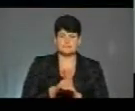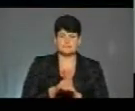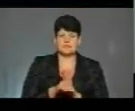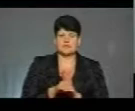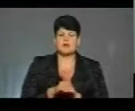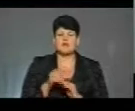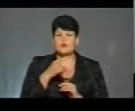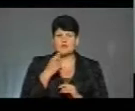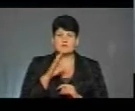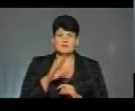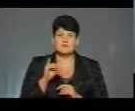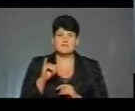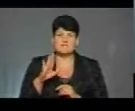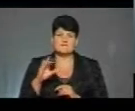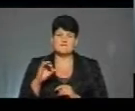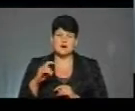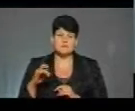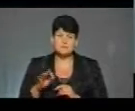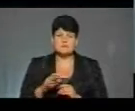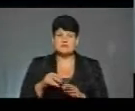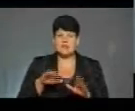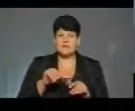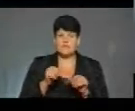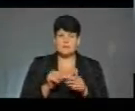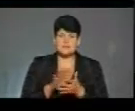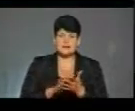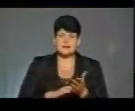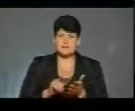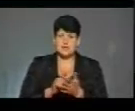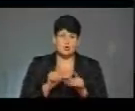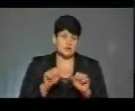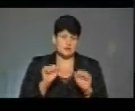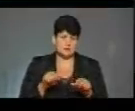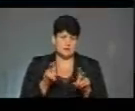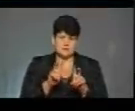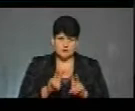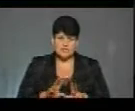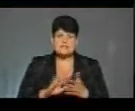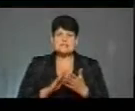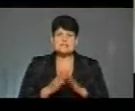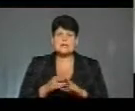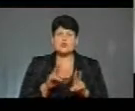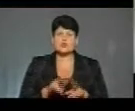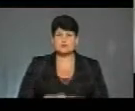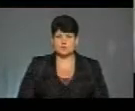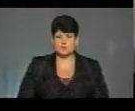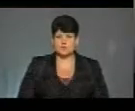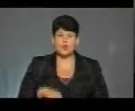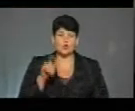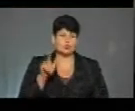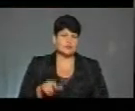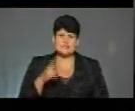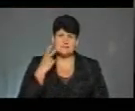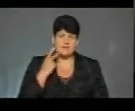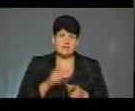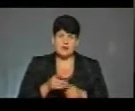словами Володимира Івахова, після оформлення заявки на пенсію людина зможе відслідковувати стан її розгляду. Людина завжди в режимі